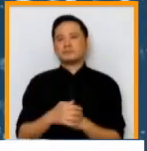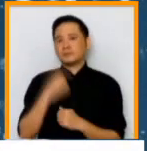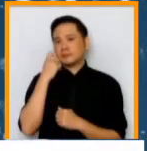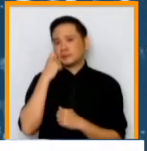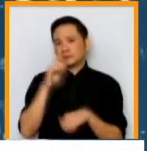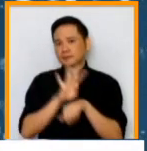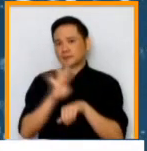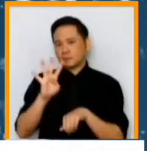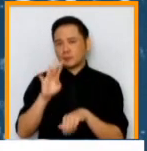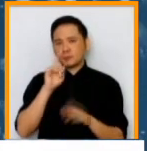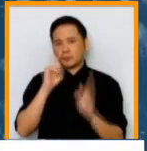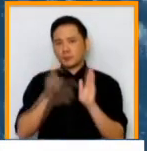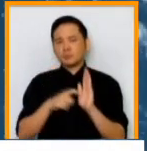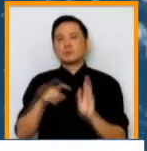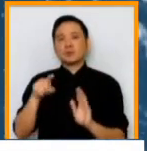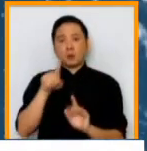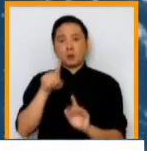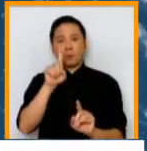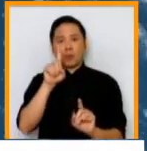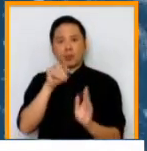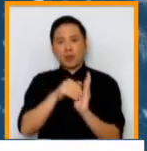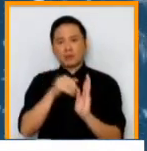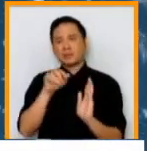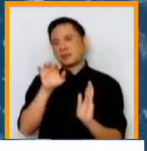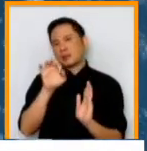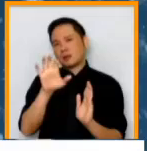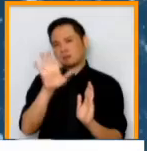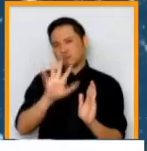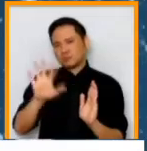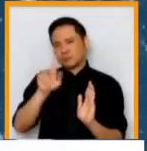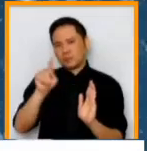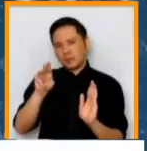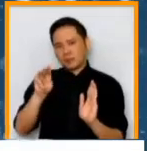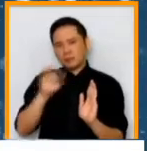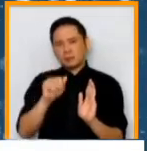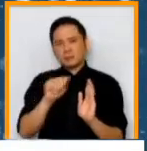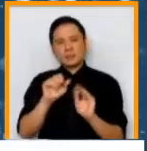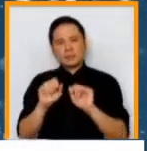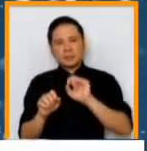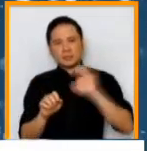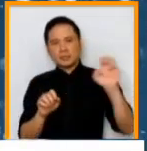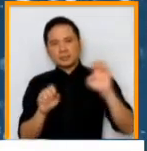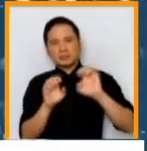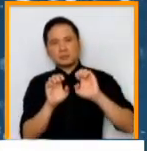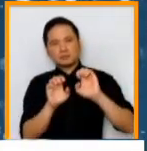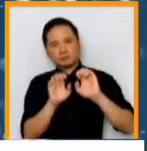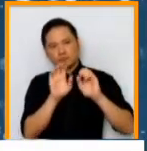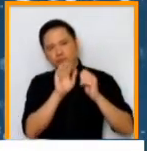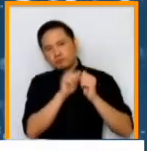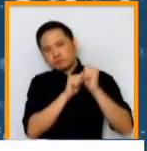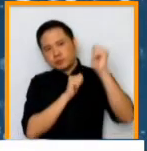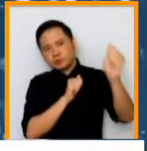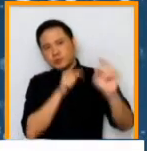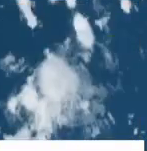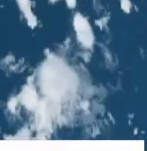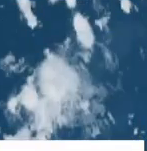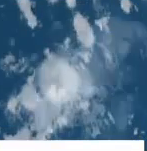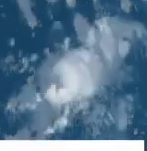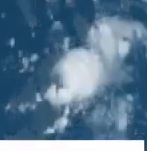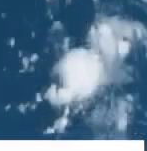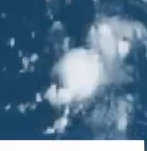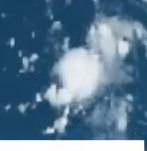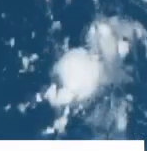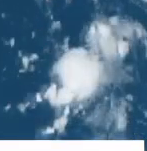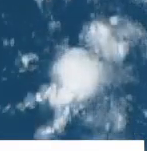bagyo sa layong 1,110 kilometers east ng extreme northern Luzon. Taglay nito ang lakas ng hangin umaabot hanggang